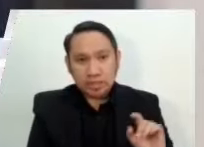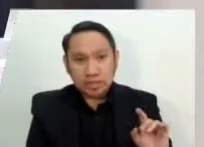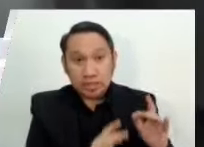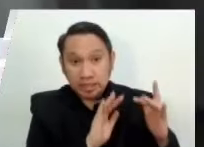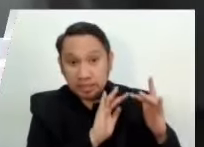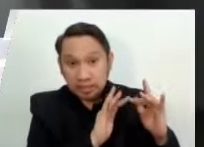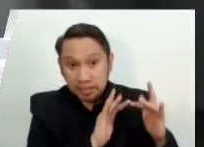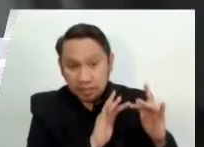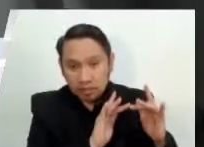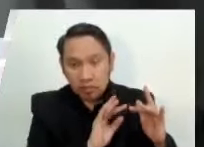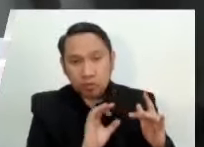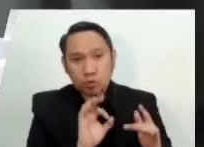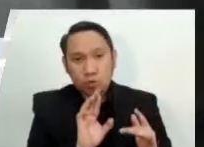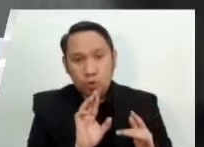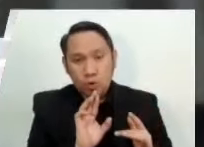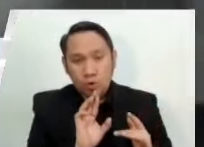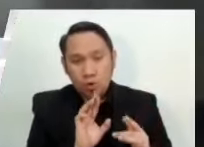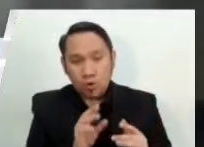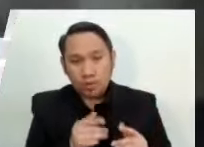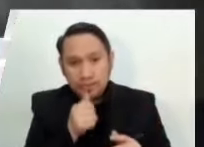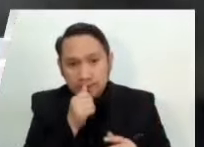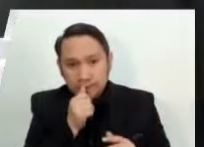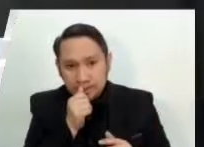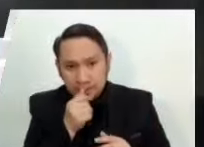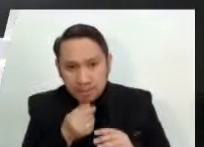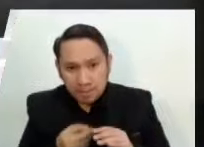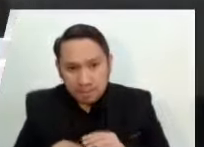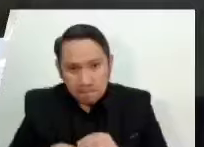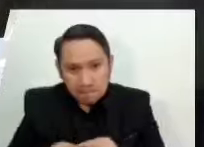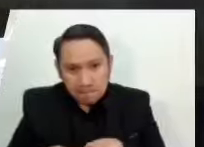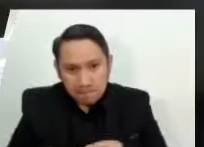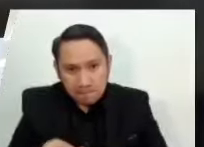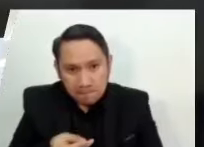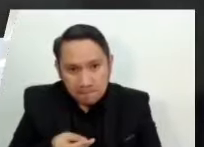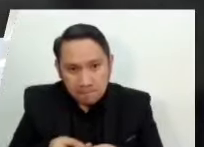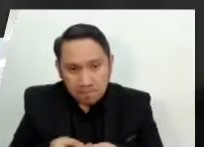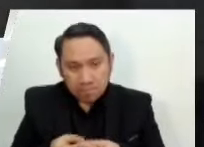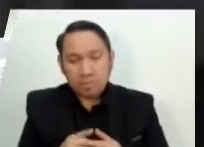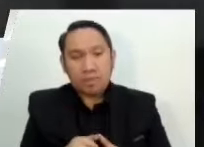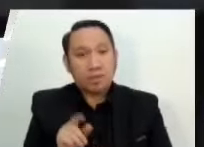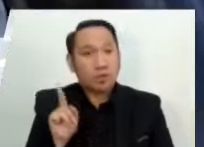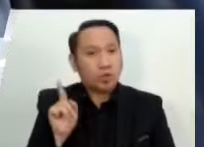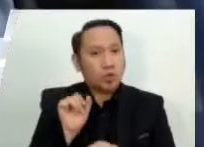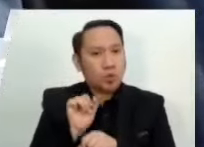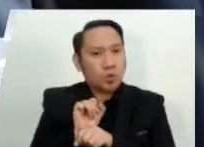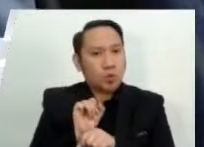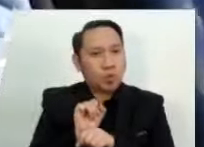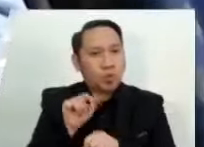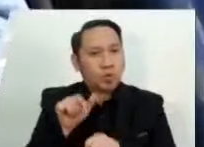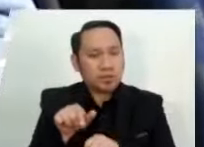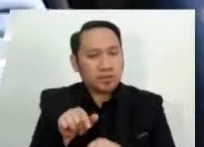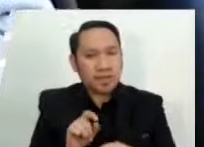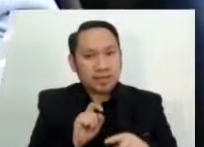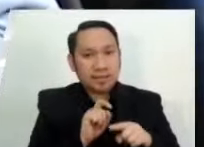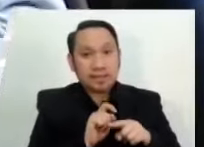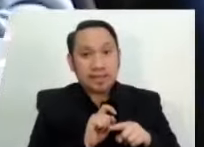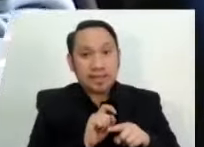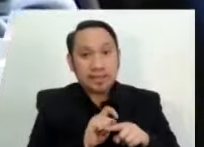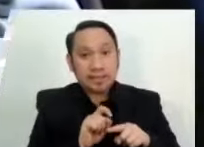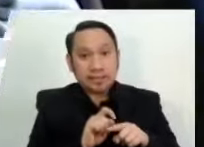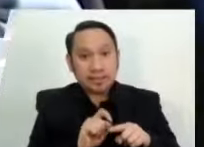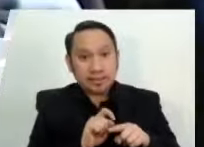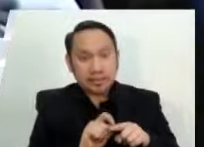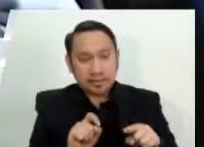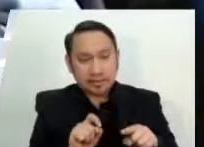sinasabi. Nagtatrabaho raw bilang isang electrician at caretaker ng isang farmland si alias Dave. Pero hindi raw sapat ang kita